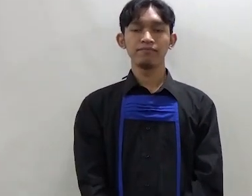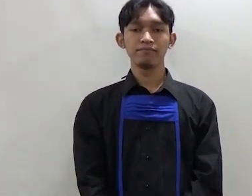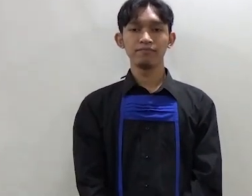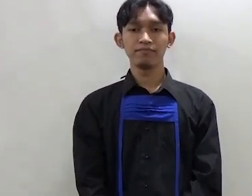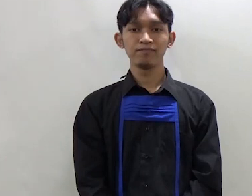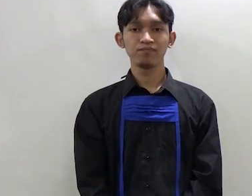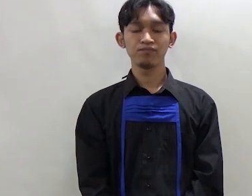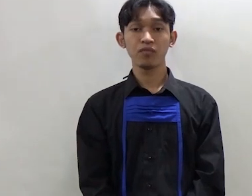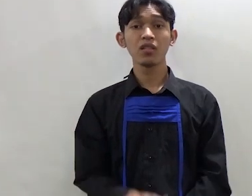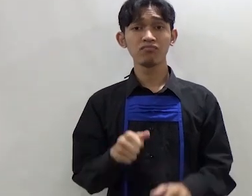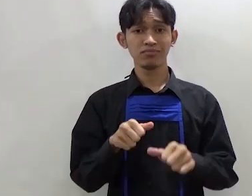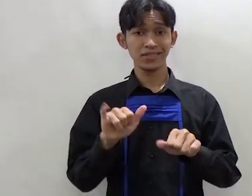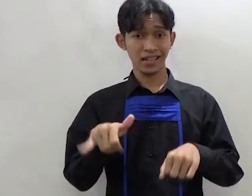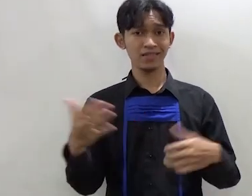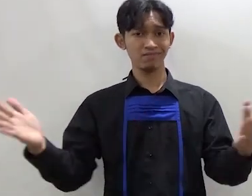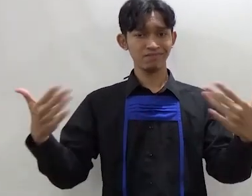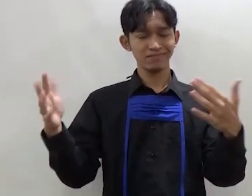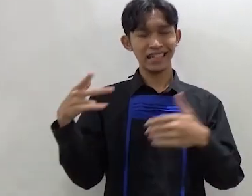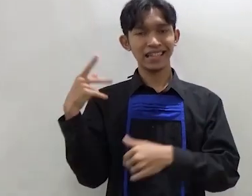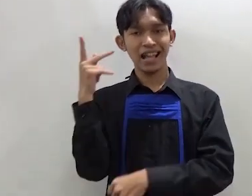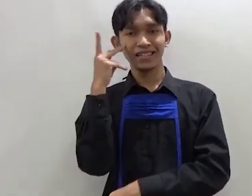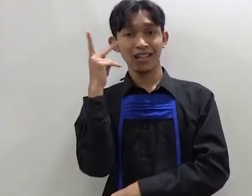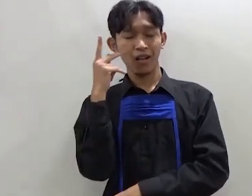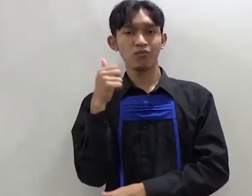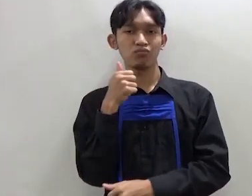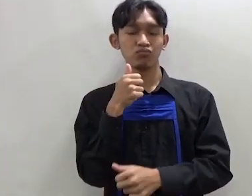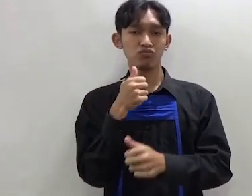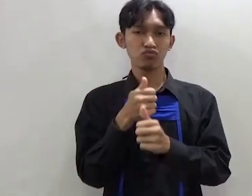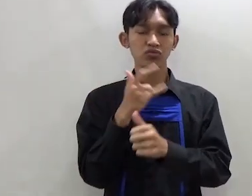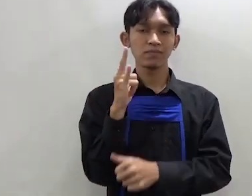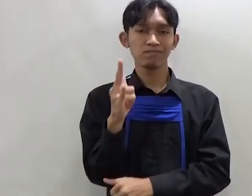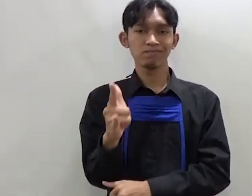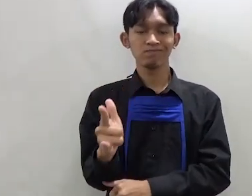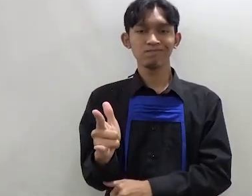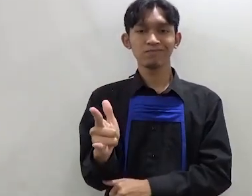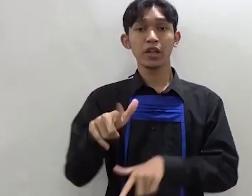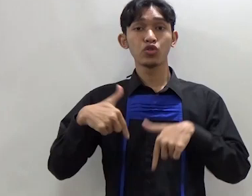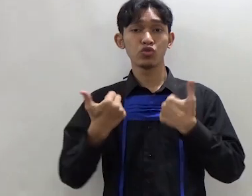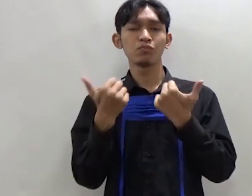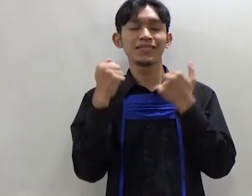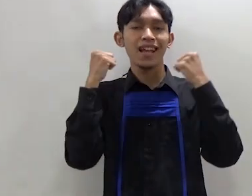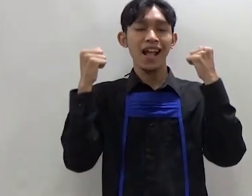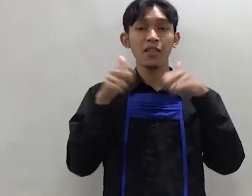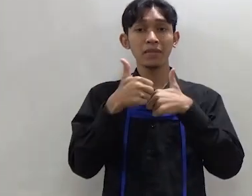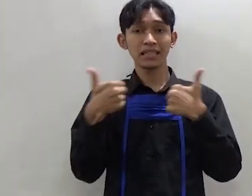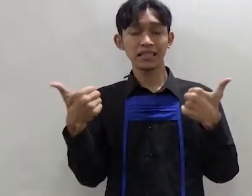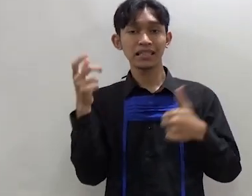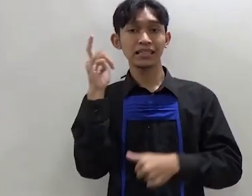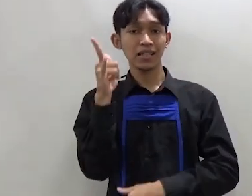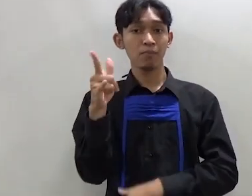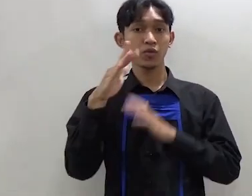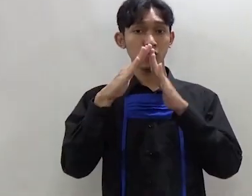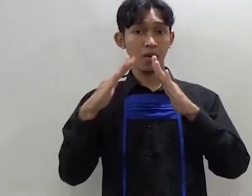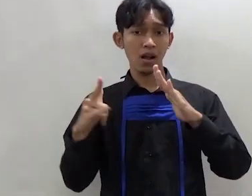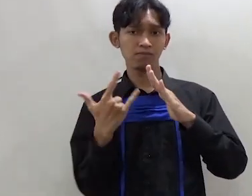kedua Balai Besar Teknik Lingkungan Hidup dan Pengendalian Penyakit DIY atau BBTKLPP